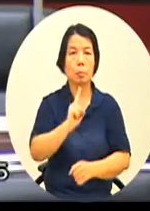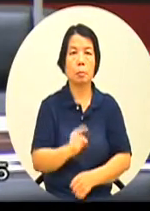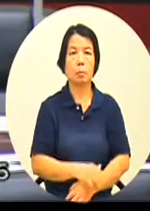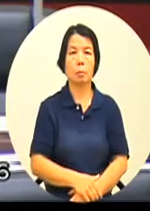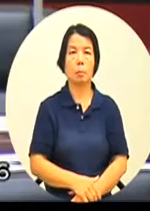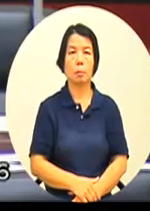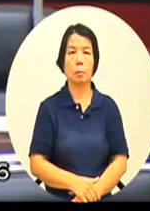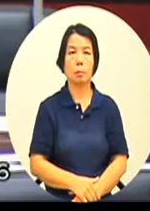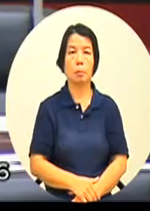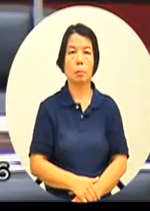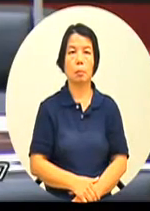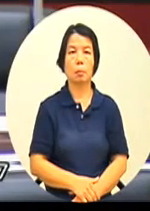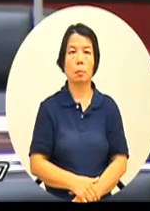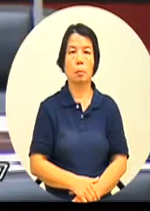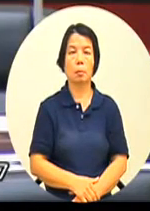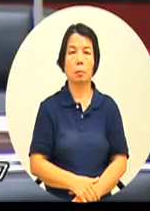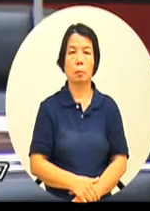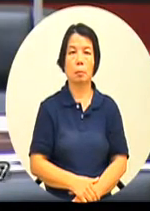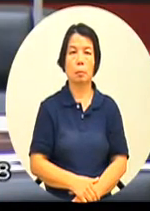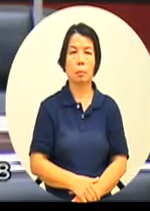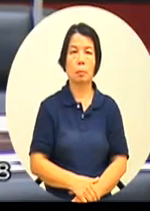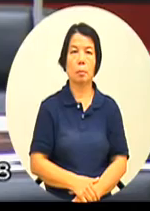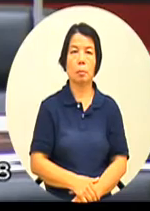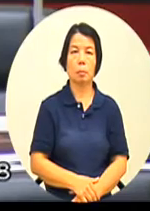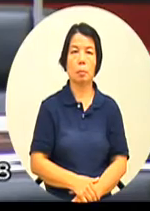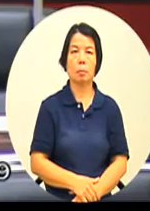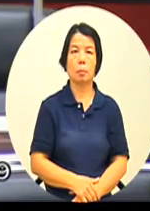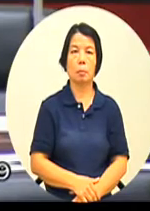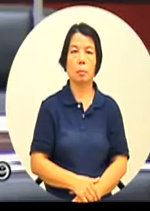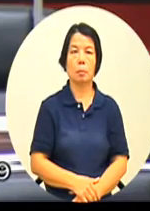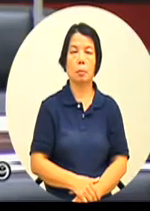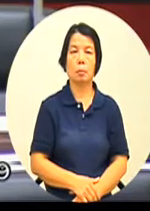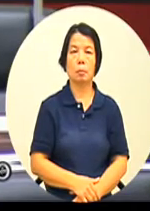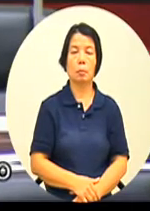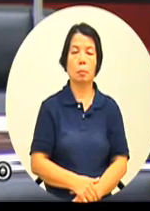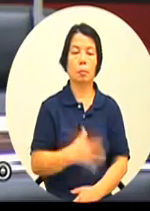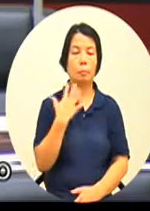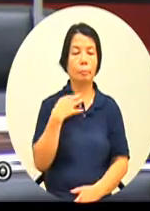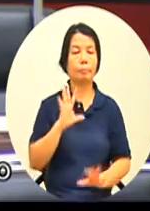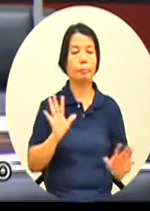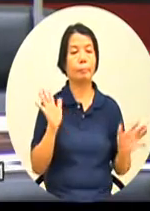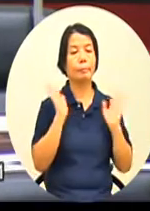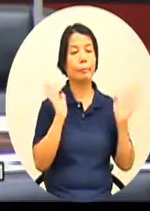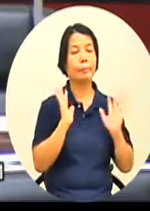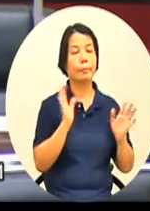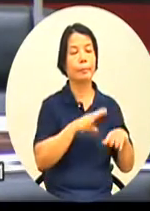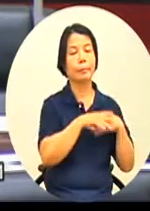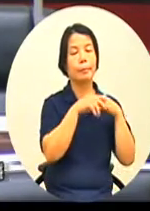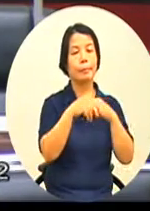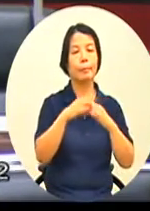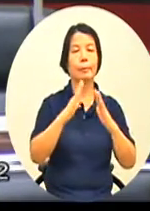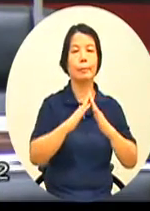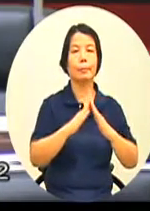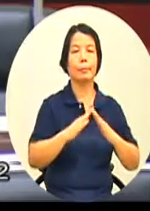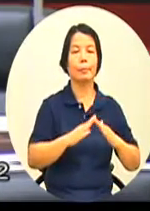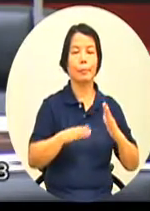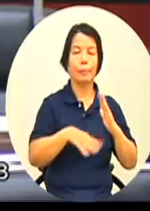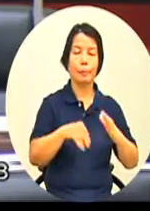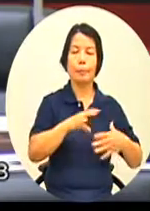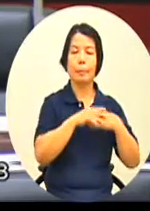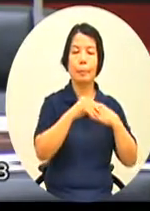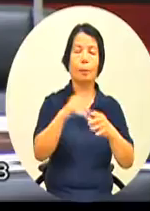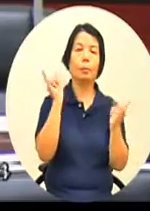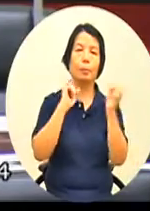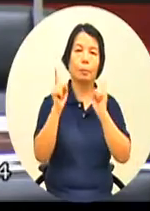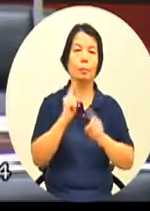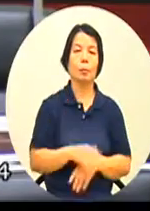天。我可能就是带某带囝出去佚佗，啊无咧，那有时间我就